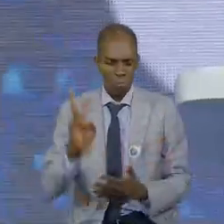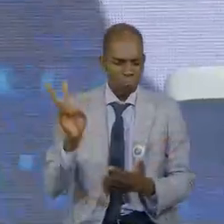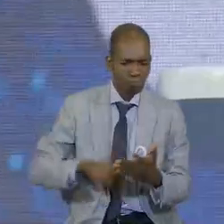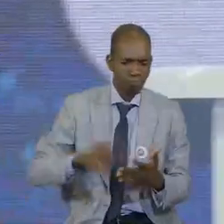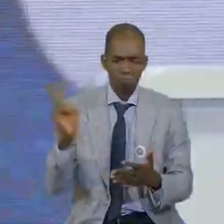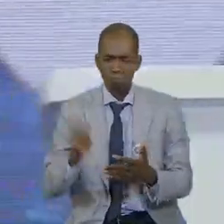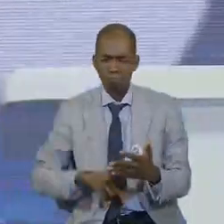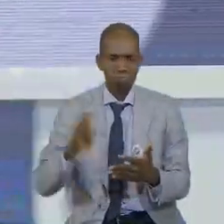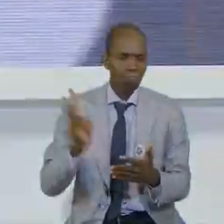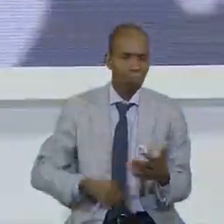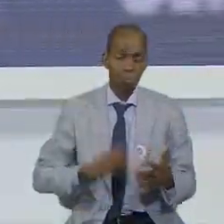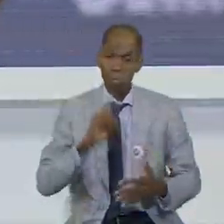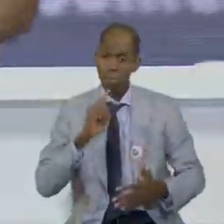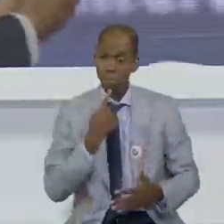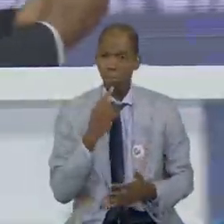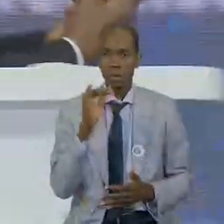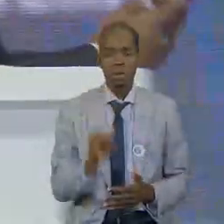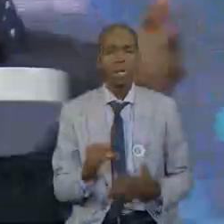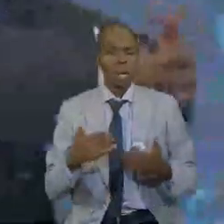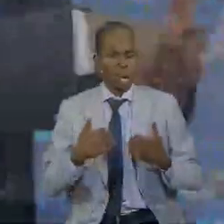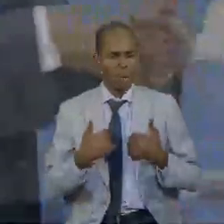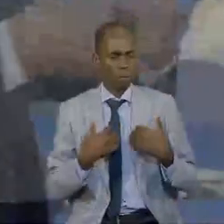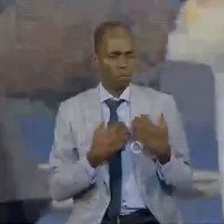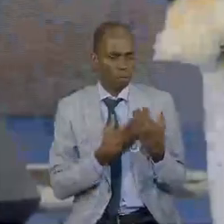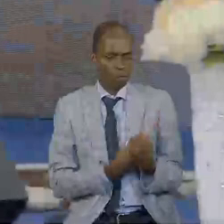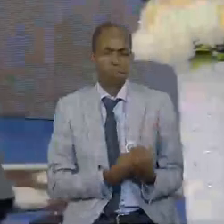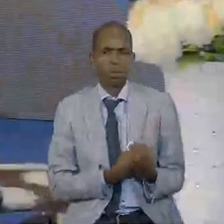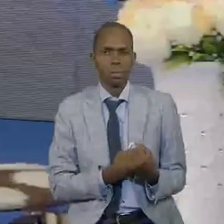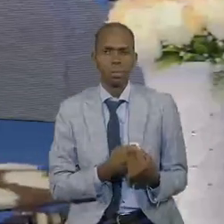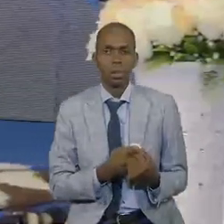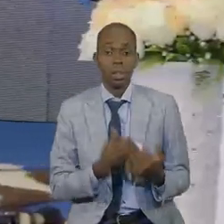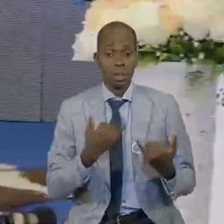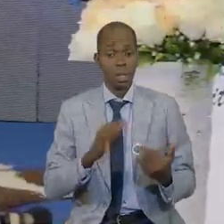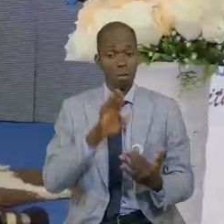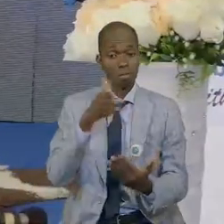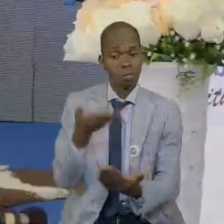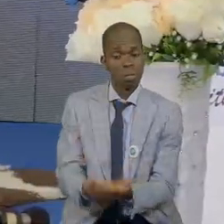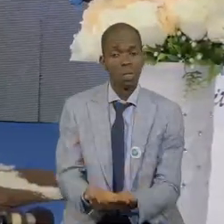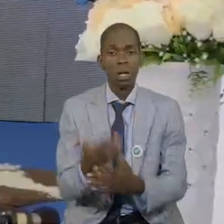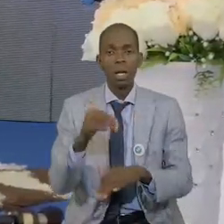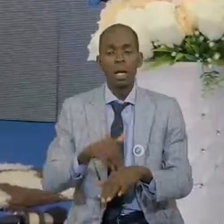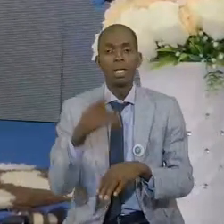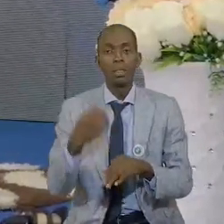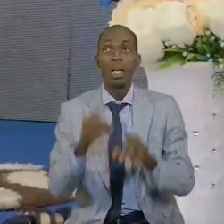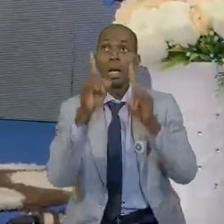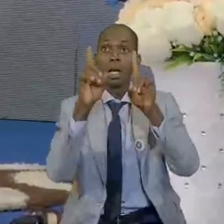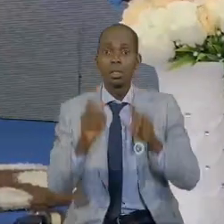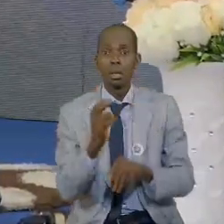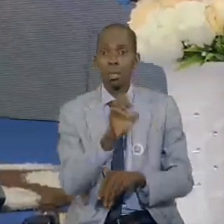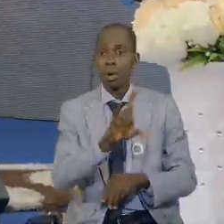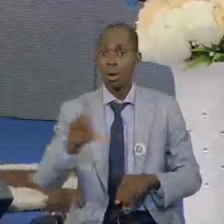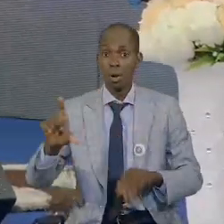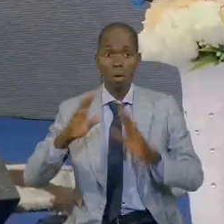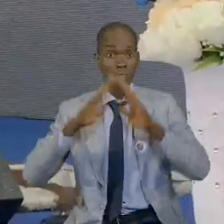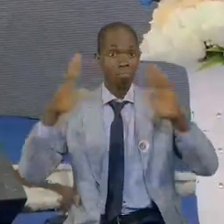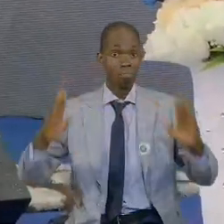avons appris, appris et appris. Confident. Confiant. Now we get to the exam hall. Maintenant nous arrivons dans la salle d'examen. We